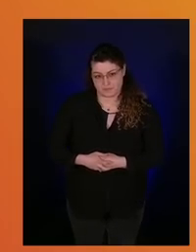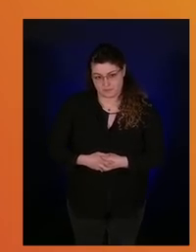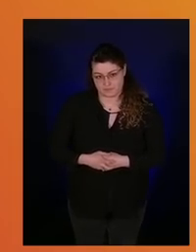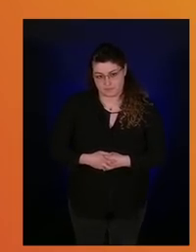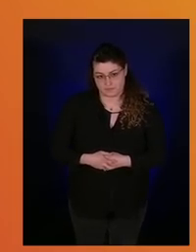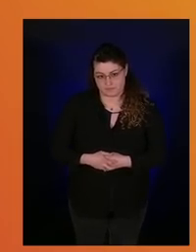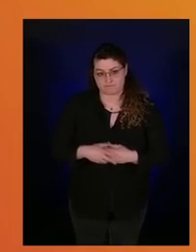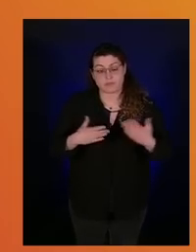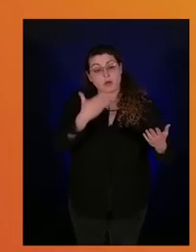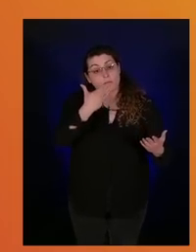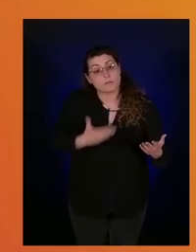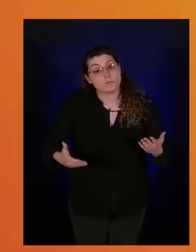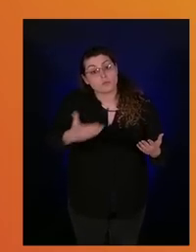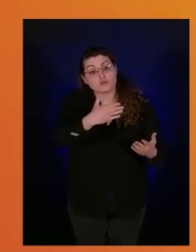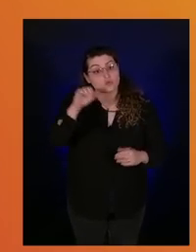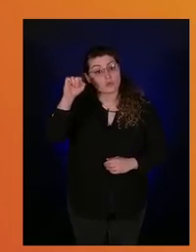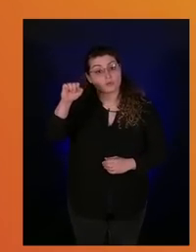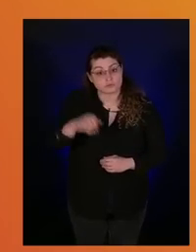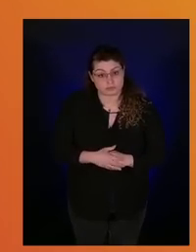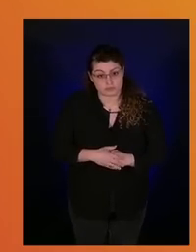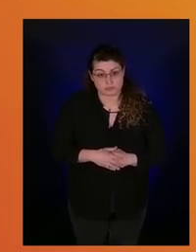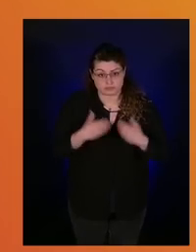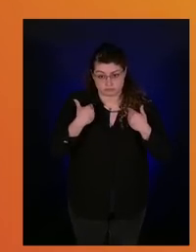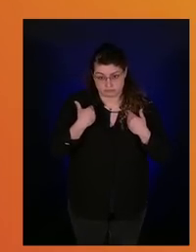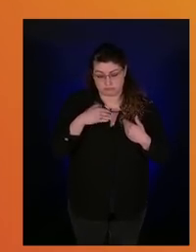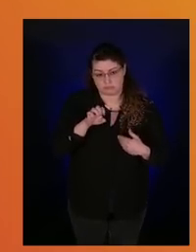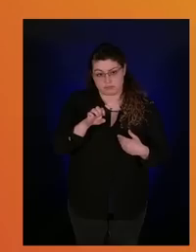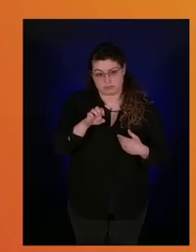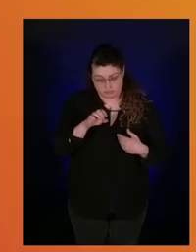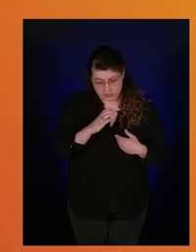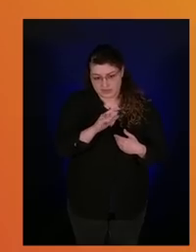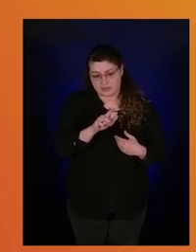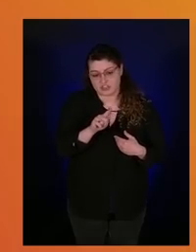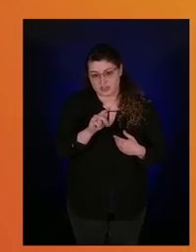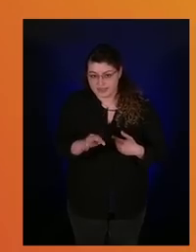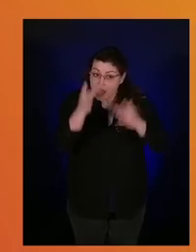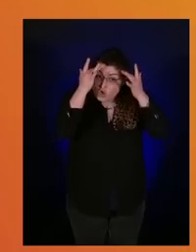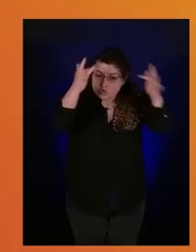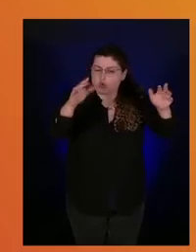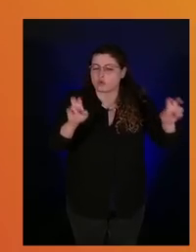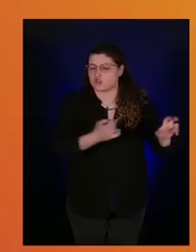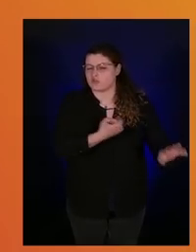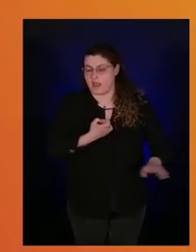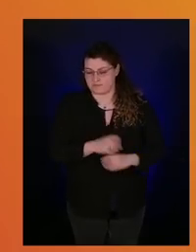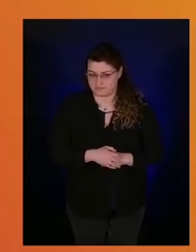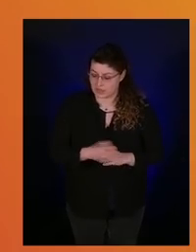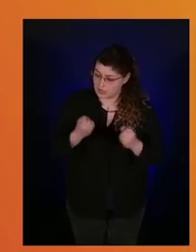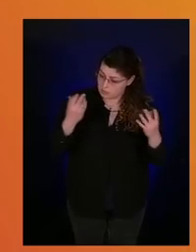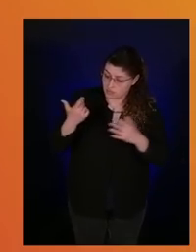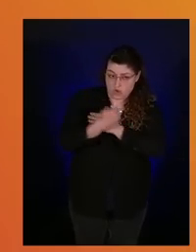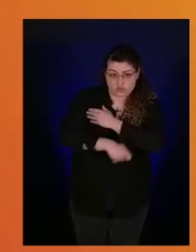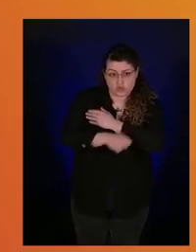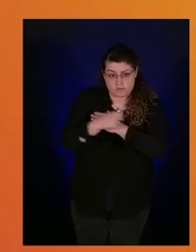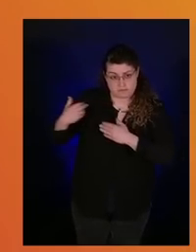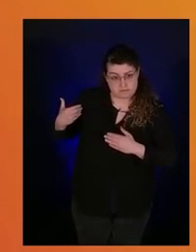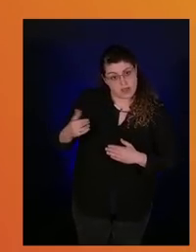Bonjour à tous, camarades. Emmanuel, donc, de la CGT Culture. Tous les jours, là, depuis plusieurs semaines, et comme vous